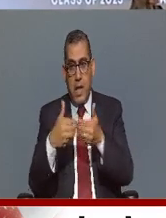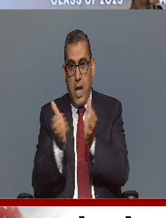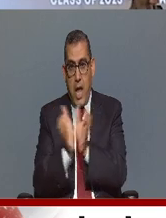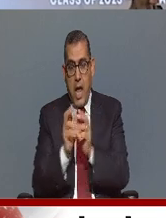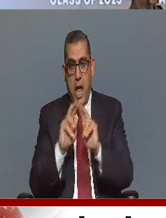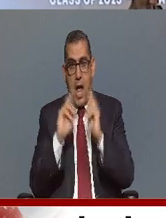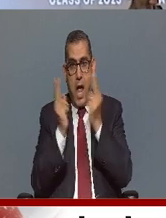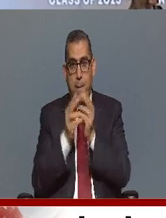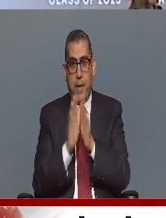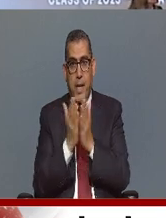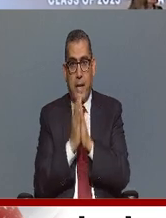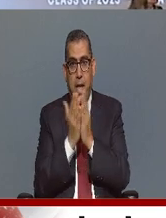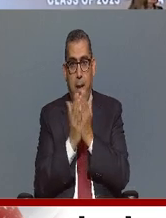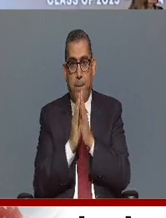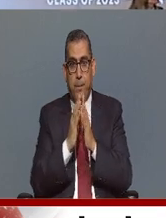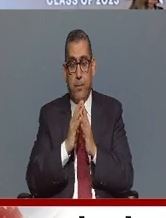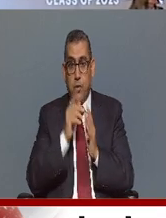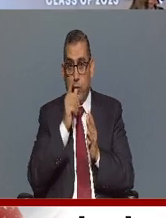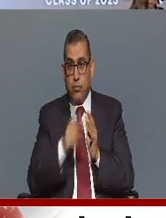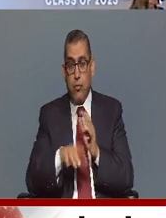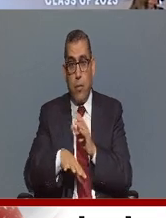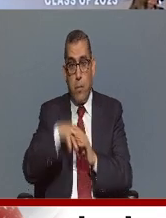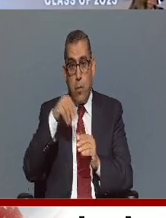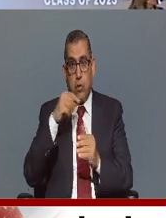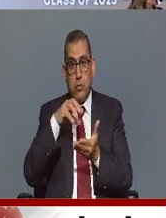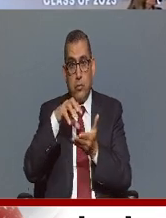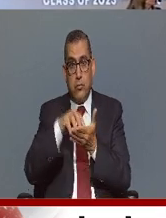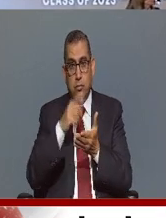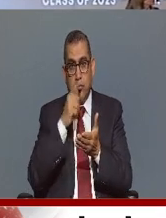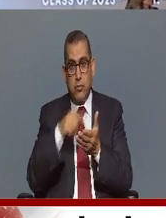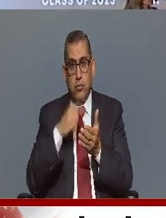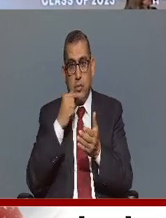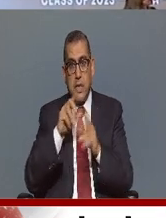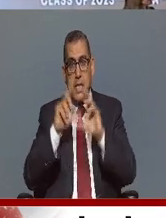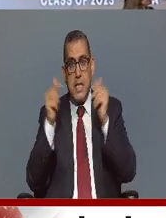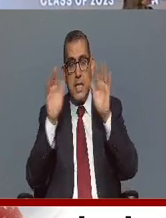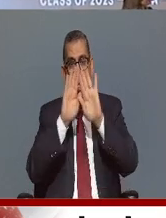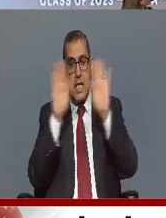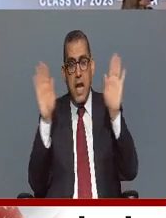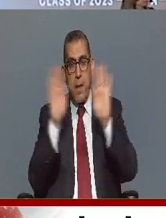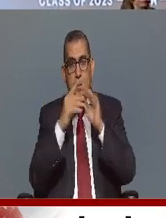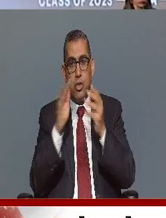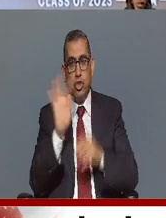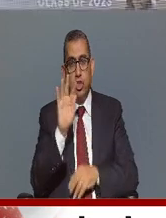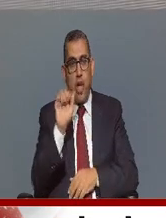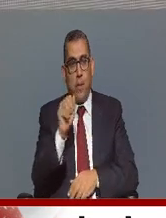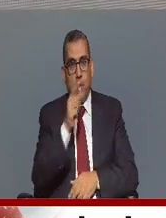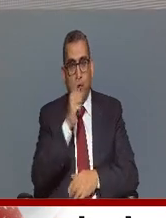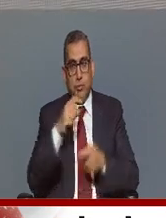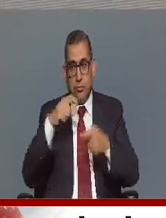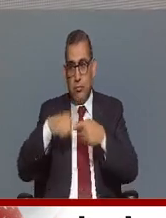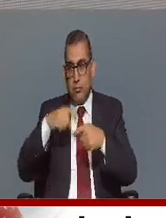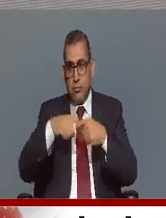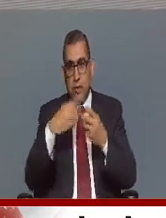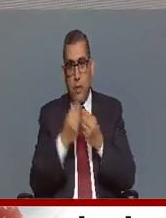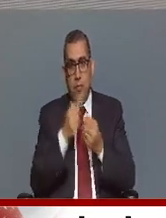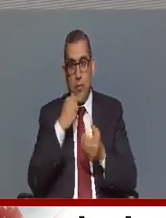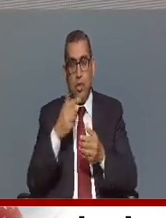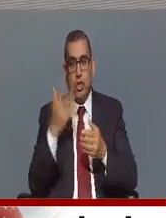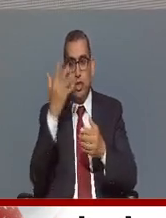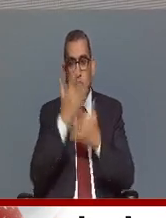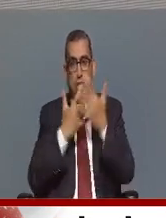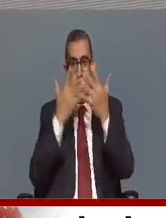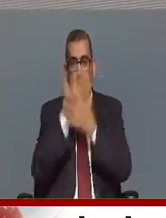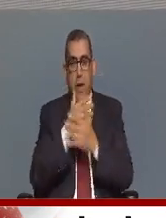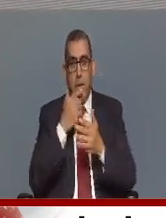للكتاب. مشروع سينما الشعب ده إحدى المشروعات المهمة جدا اللي تمت بالتعاون مع الشركة المتحدة